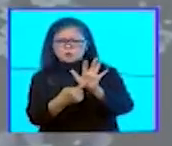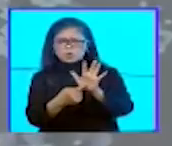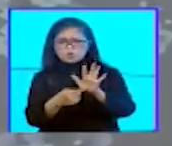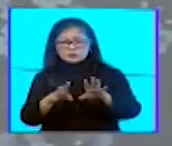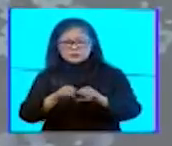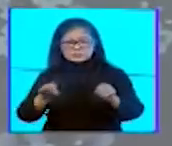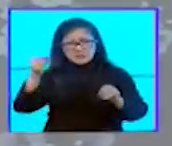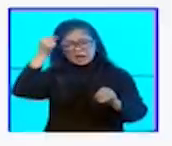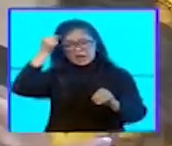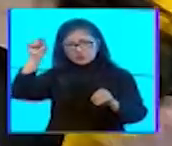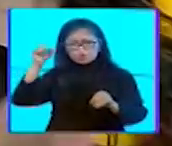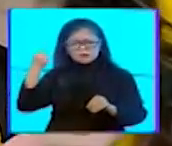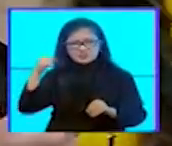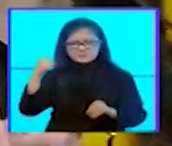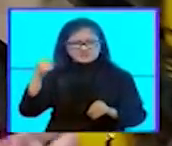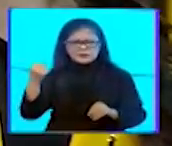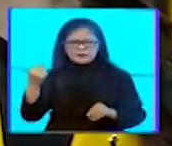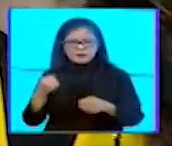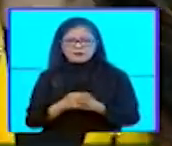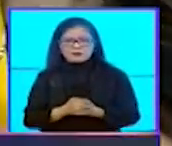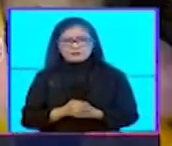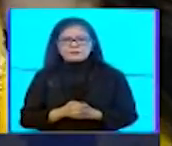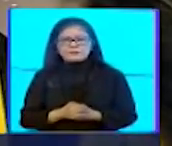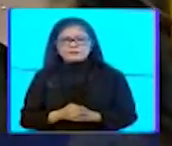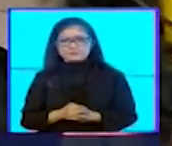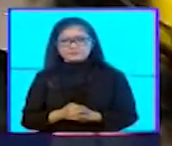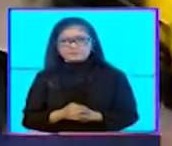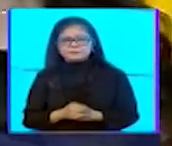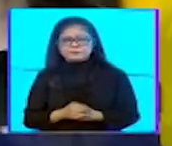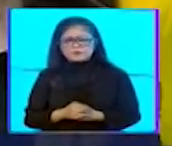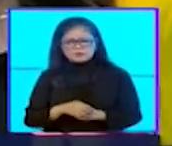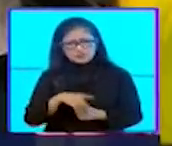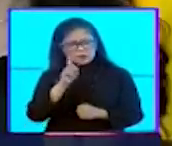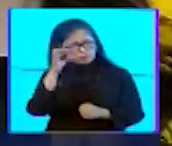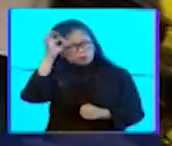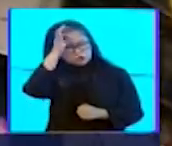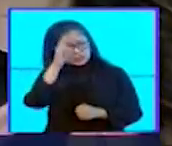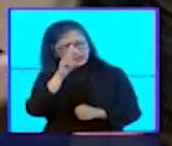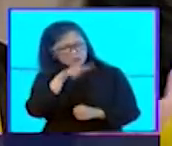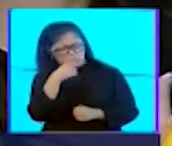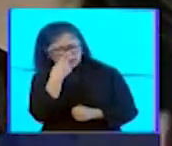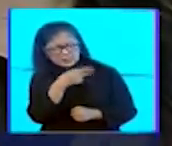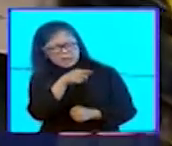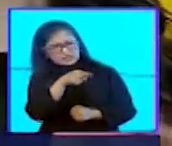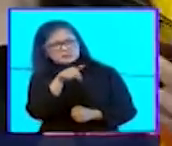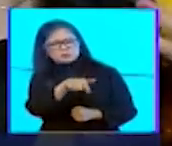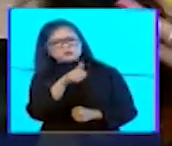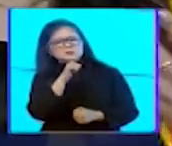kantor. Ya, pihak berwajib juga jangan melihat ini anak siapa, lalu ya. Bisa melakukan hal seenaknya